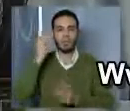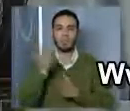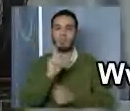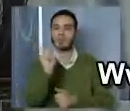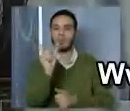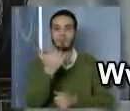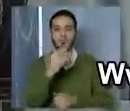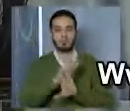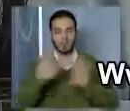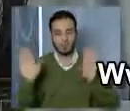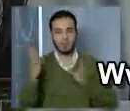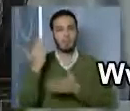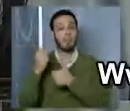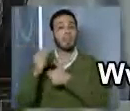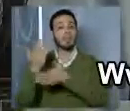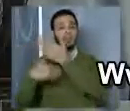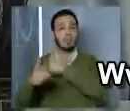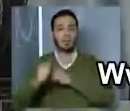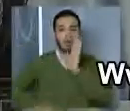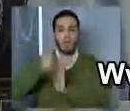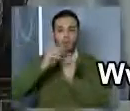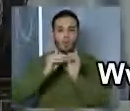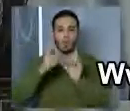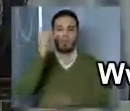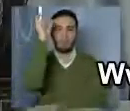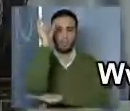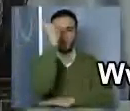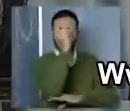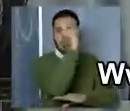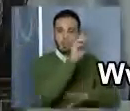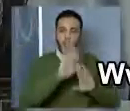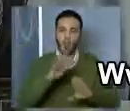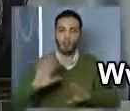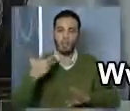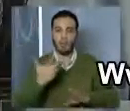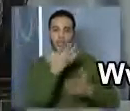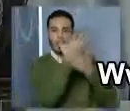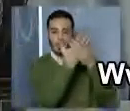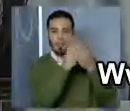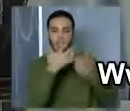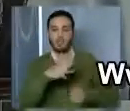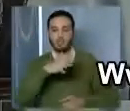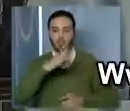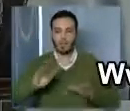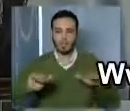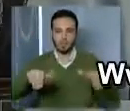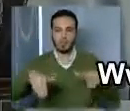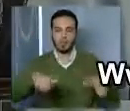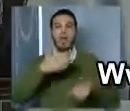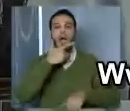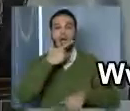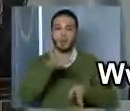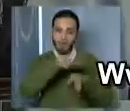فالانتفاضة الأولى كانت انتفاضة قوية، انتفاضة المساجد، كانت تحسب للشيخ أحمد ياسين رحمه الله ولجميع